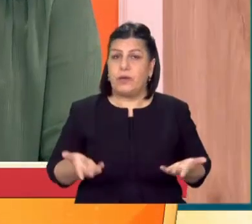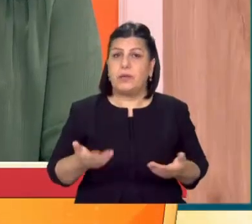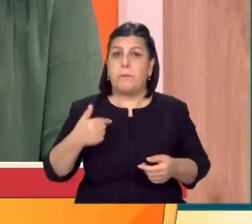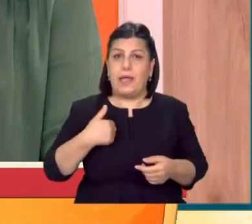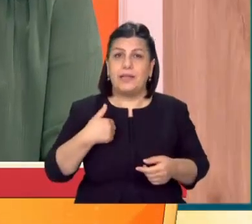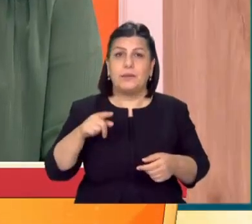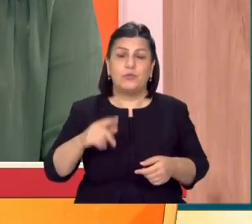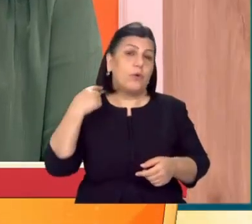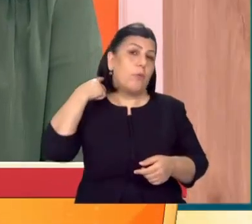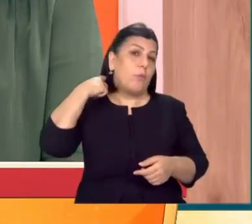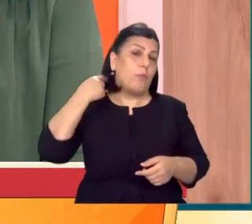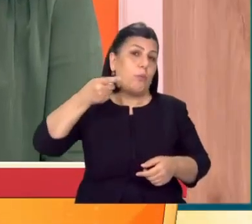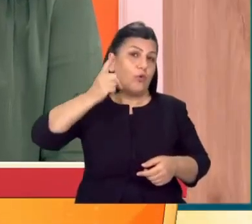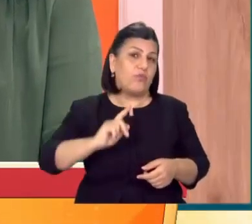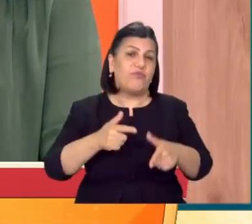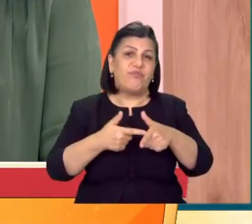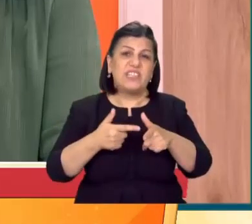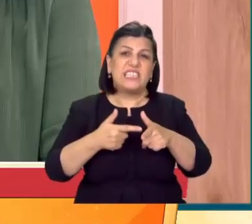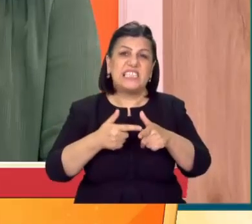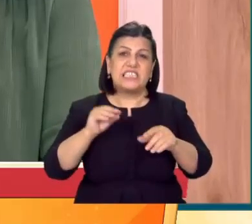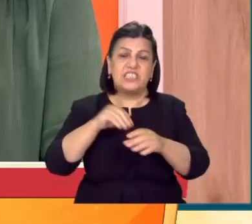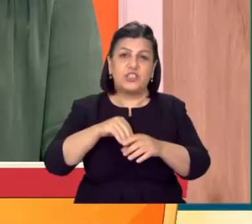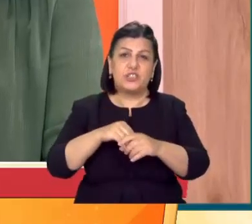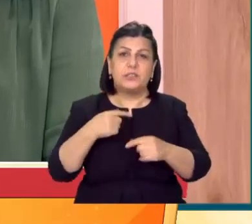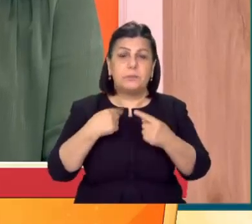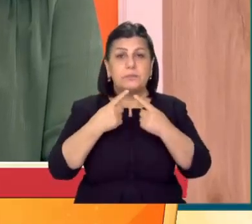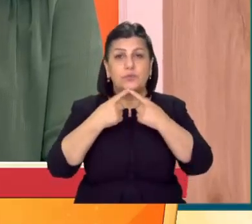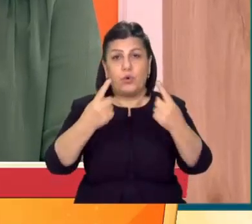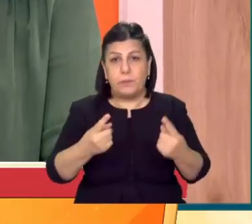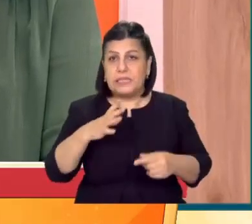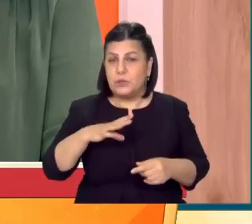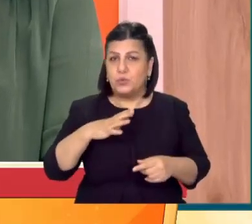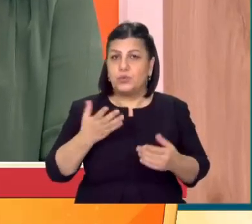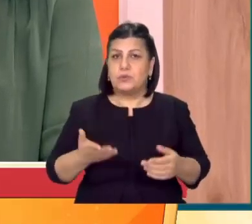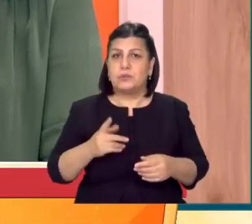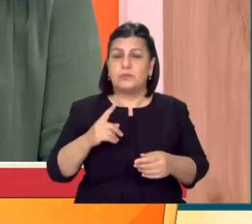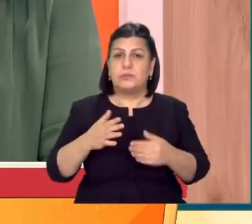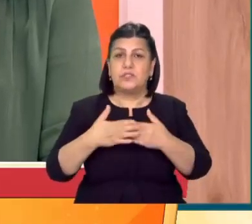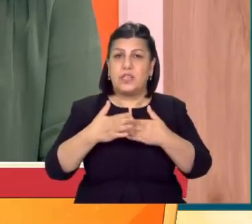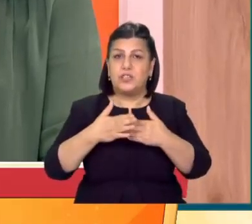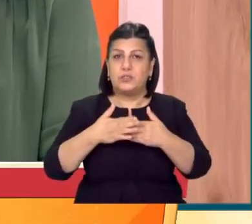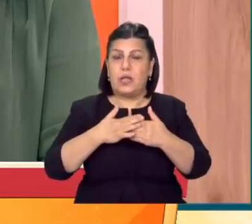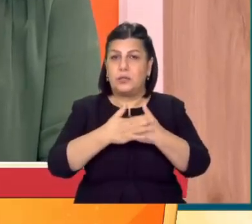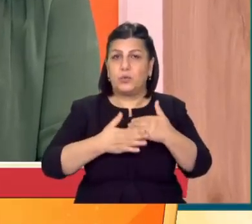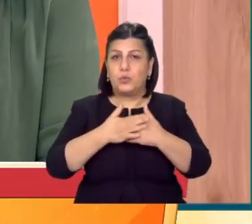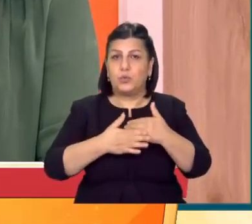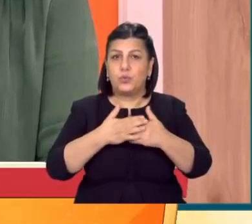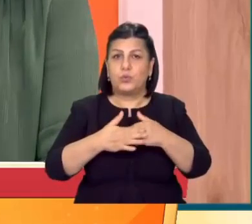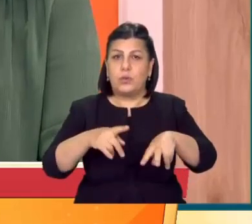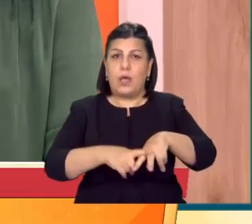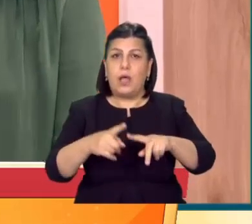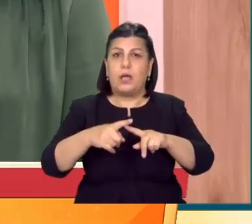Bel ve boyun fıtığı için ben şunu söyleyebilirim. Bu dıştan uygulanır. At